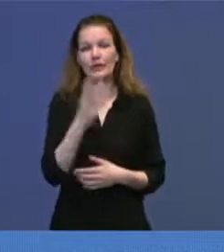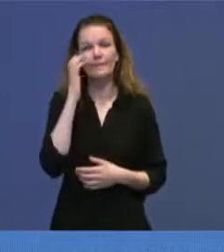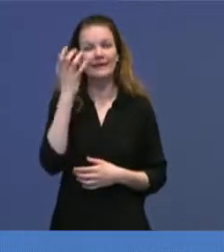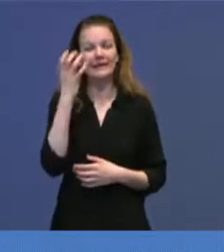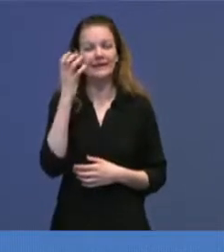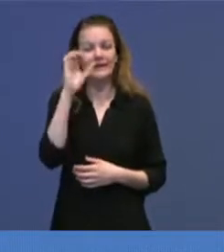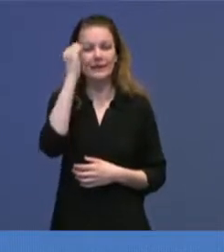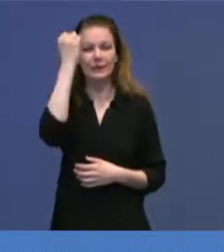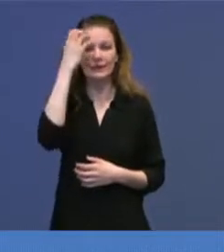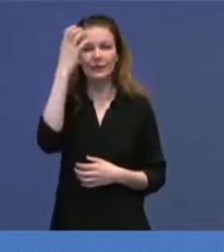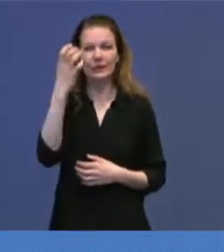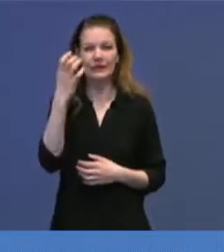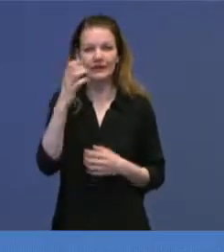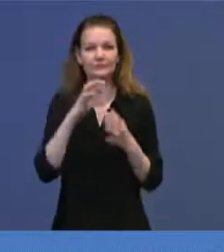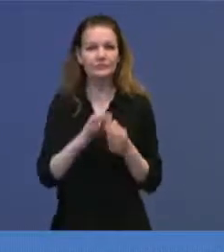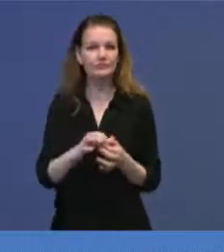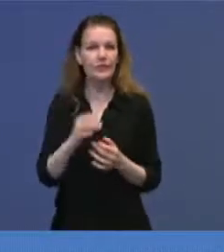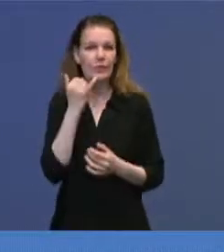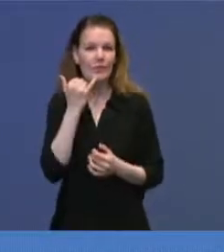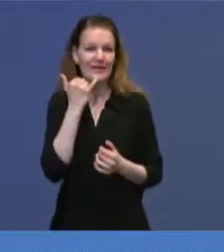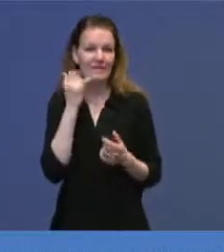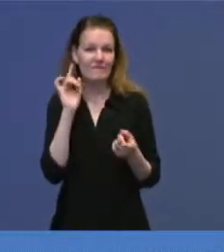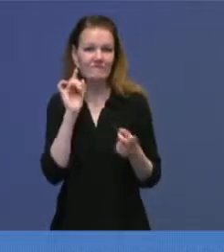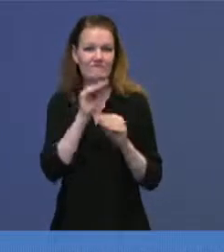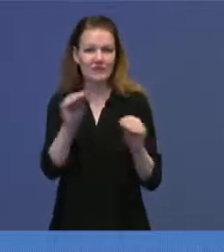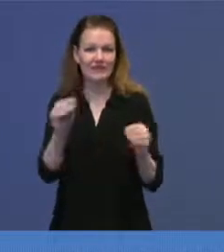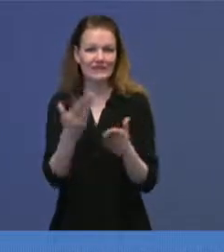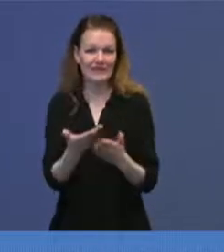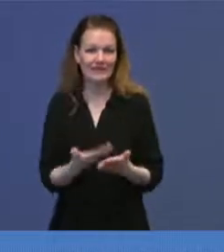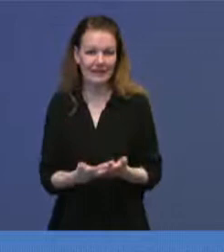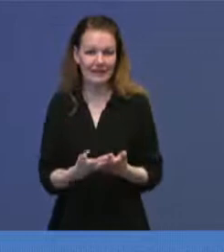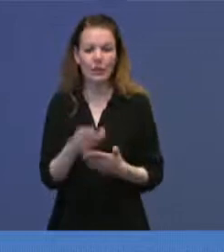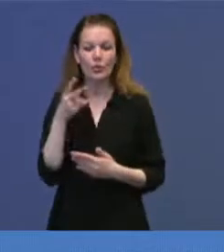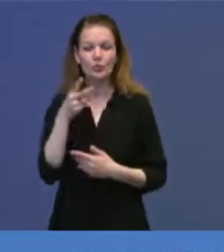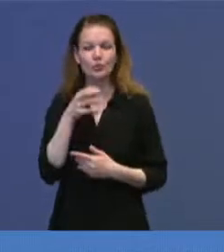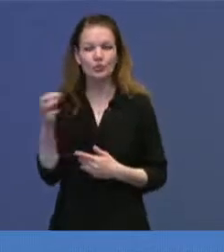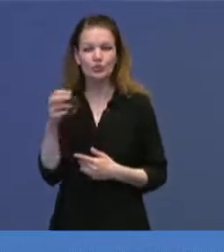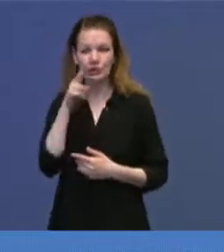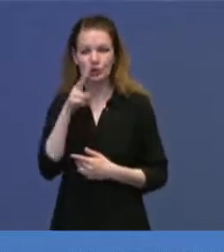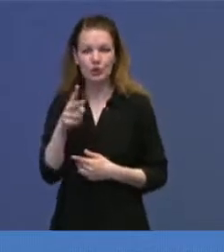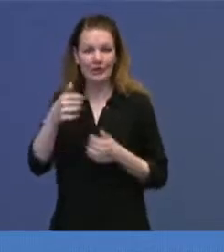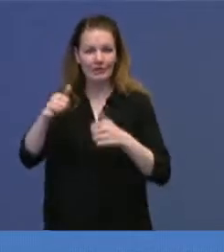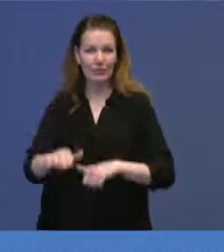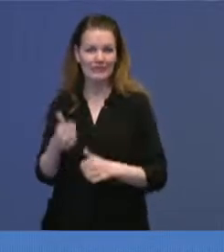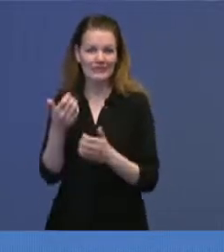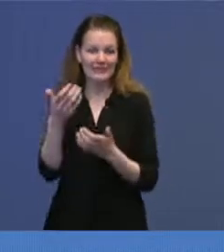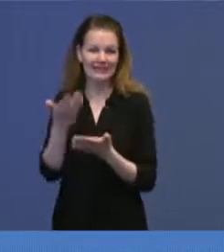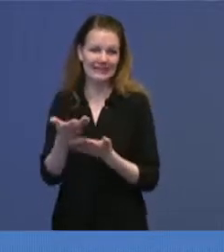til sivilforsvaret, en mobil varslingstjeneste og 2000 nye nødnettterminaler for